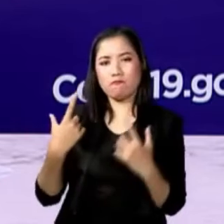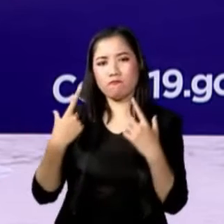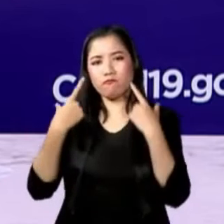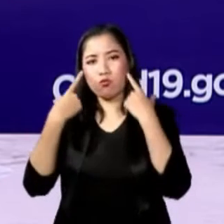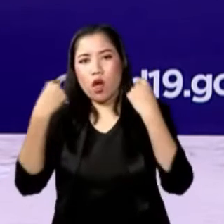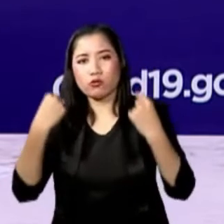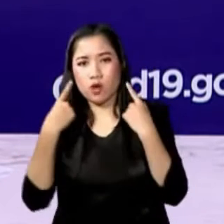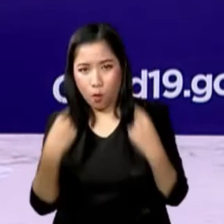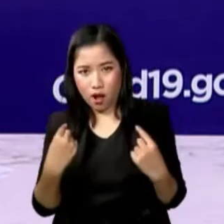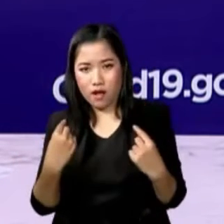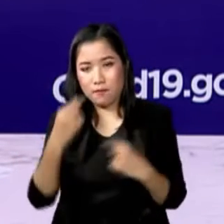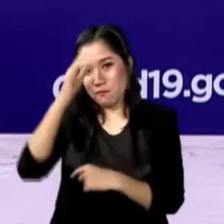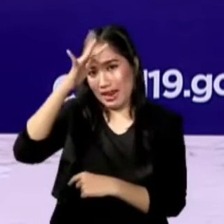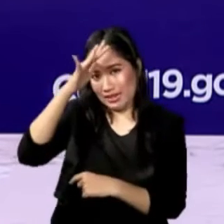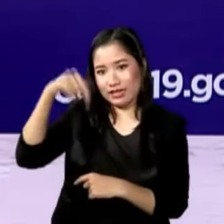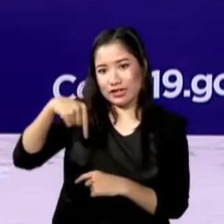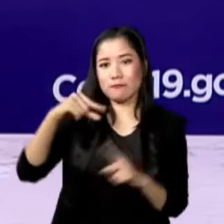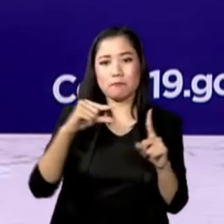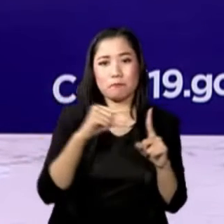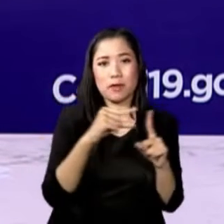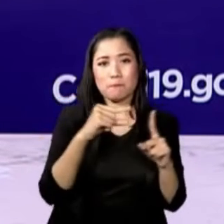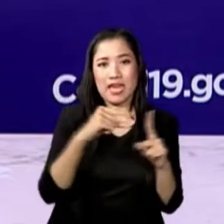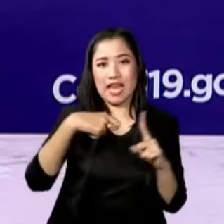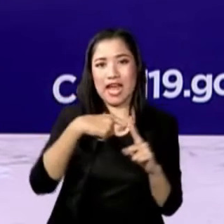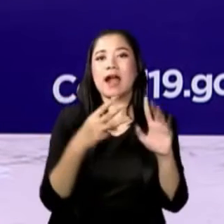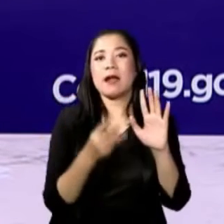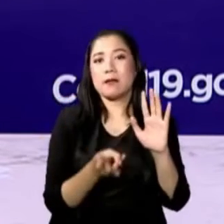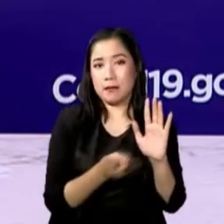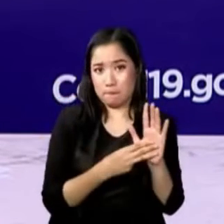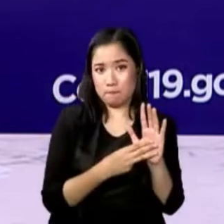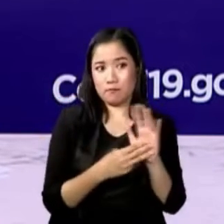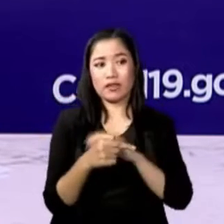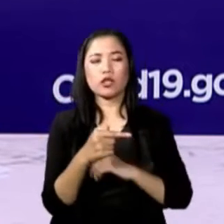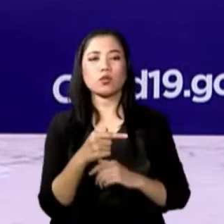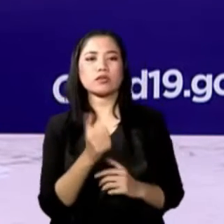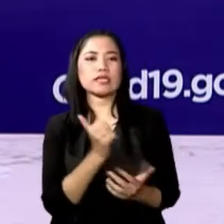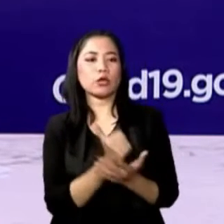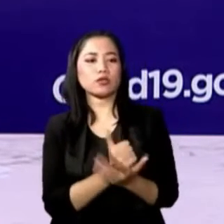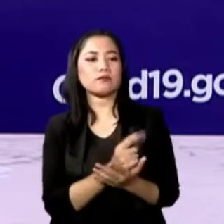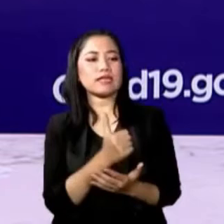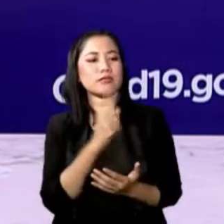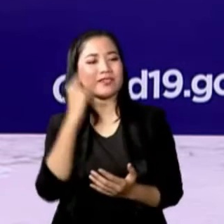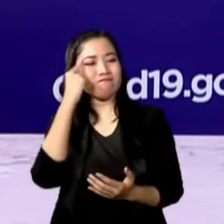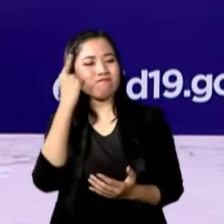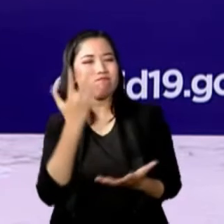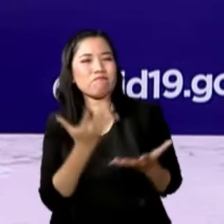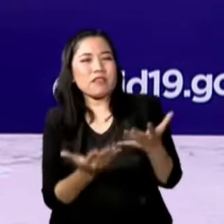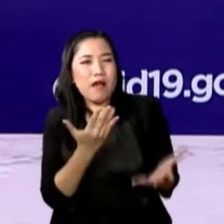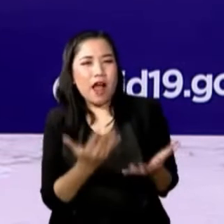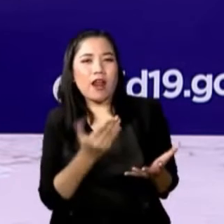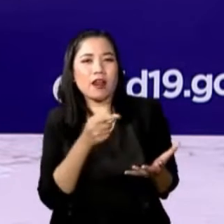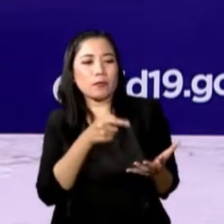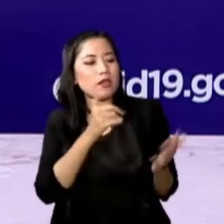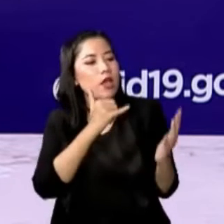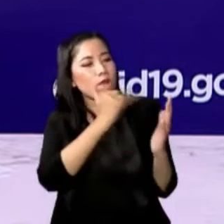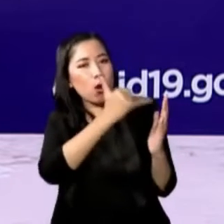Bali di minggu kedua pelaksanaan PPKM, seharusnya cukup menjadi dasar pertimbangan untuk